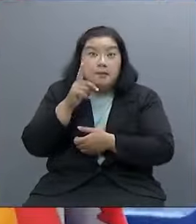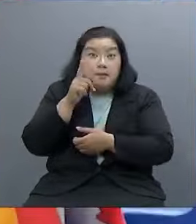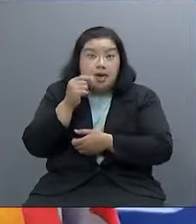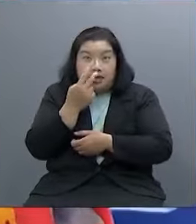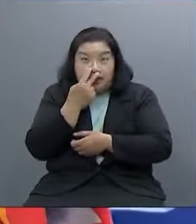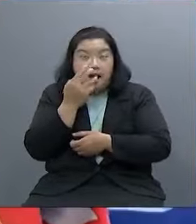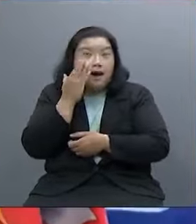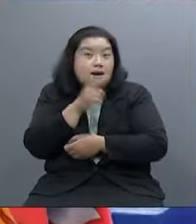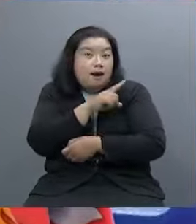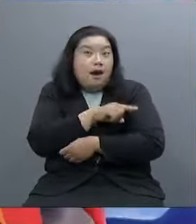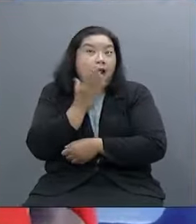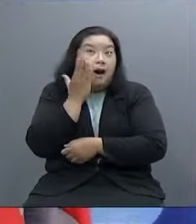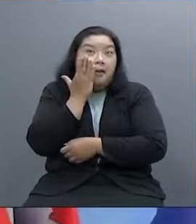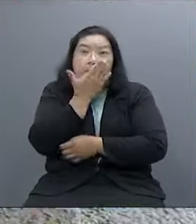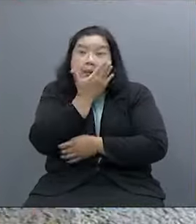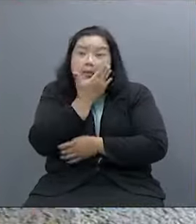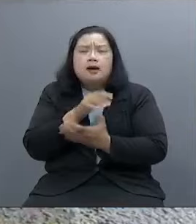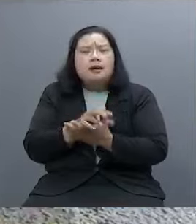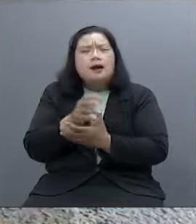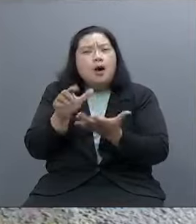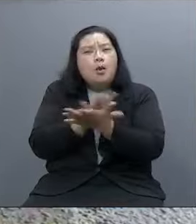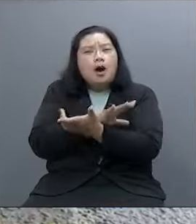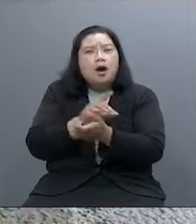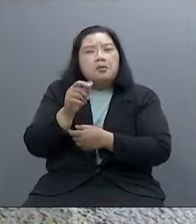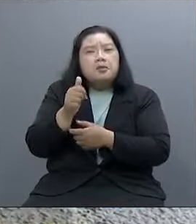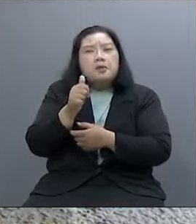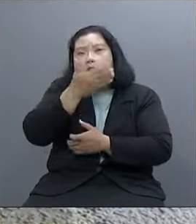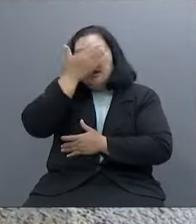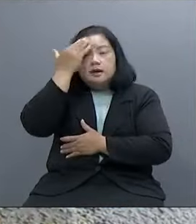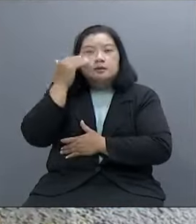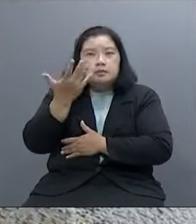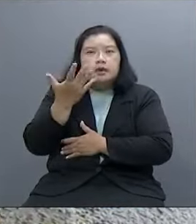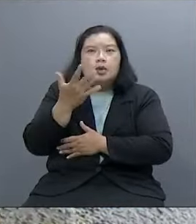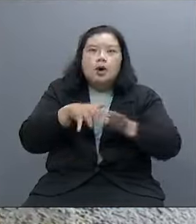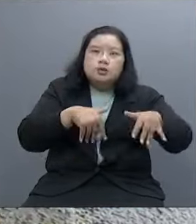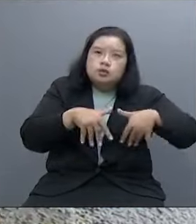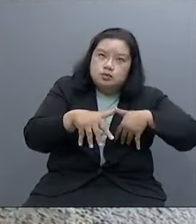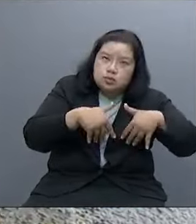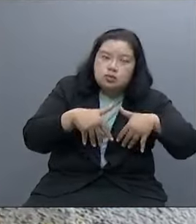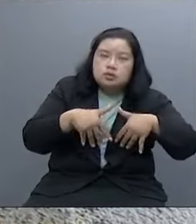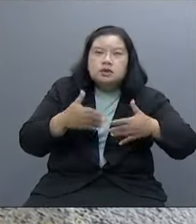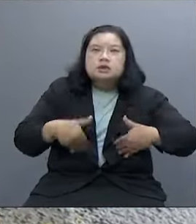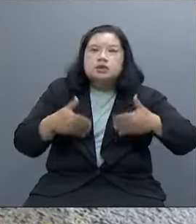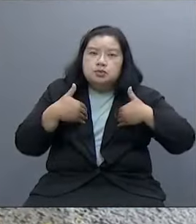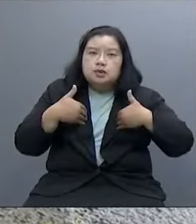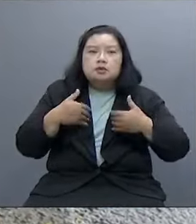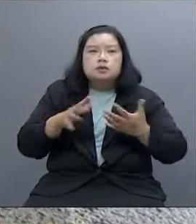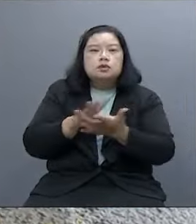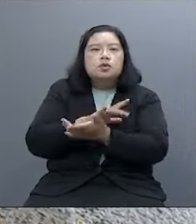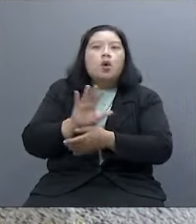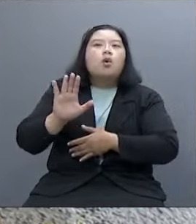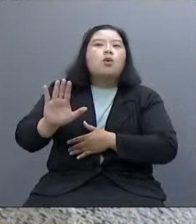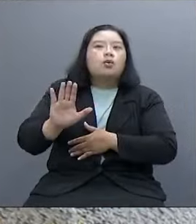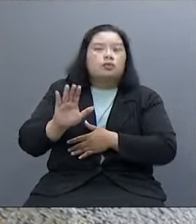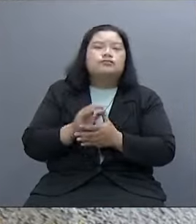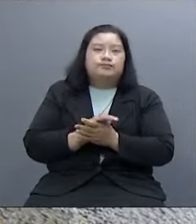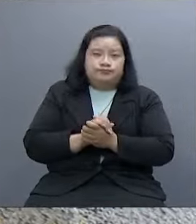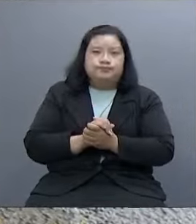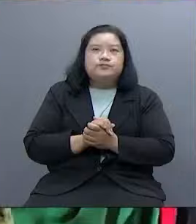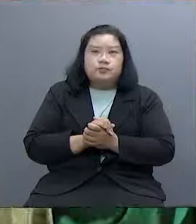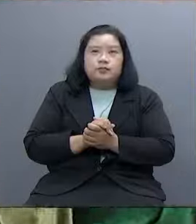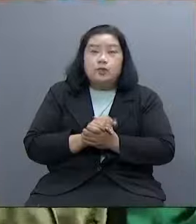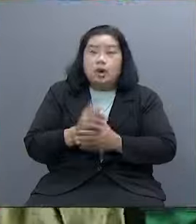ก็ถือว่าเป็นเรื่องของวัฒนธรรมประเพณีอันดีงามระหว่างชุมชนของวิถีชีวิตไทยพวนด้วย ค่ะเรียกได้ว่าเทศกาลวันส